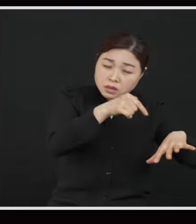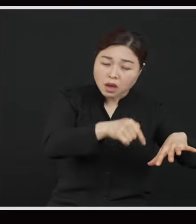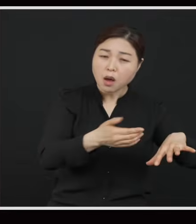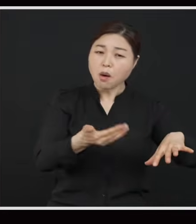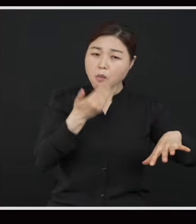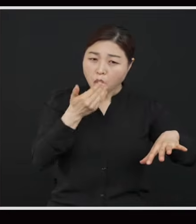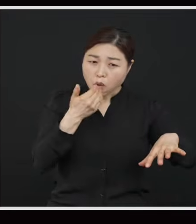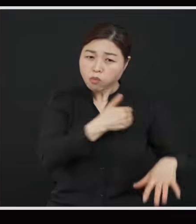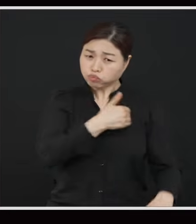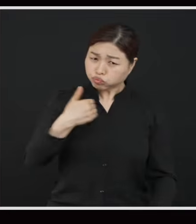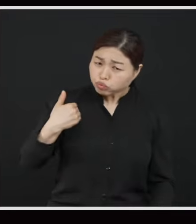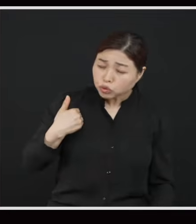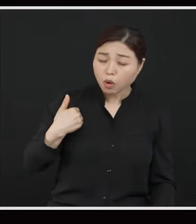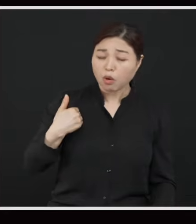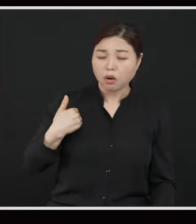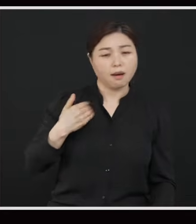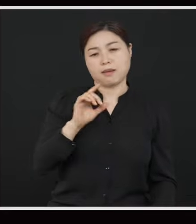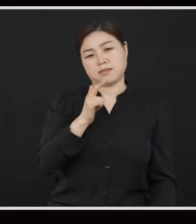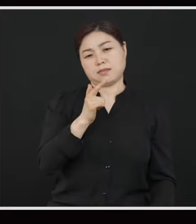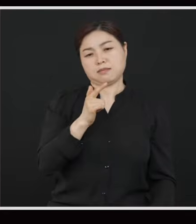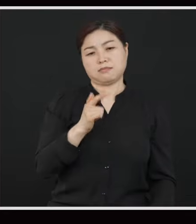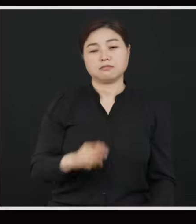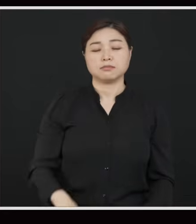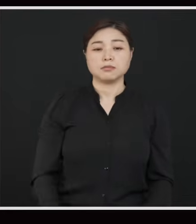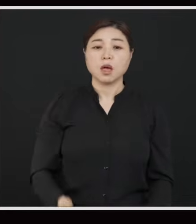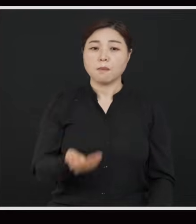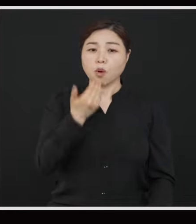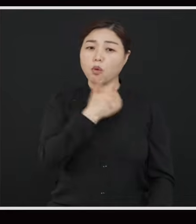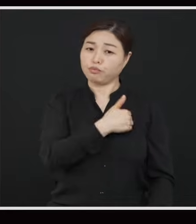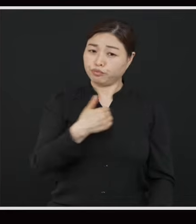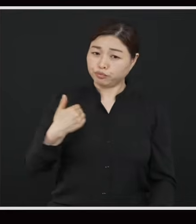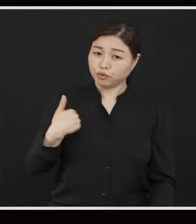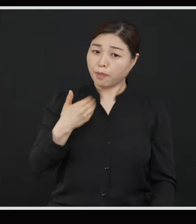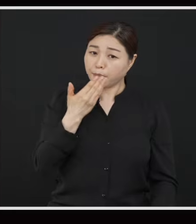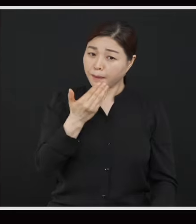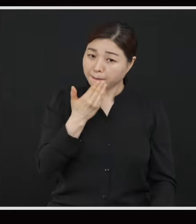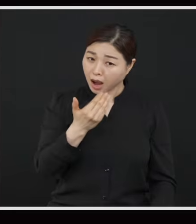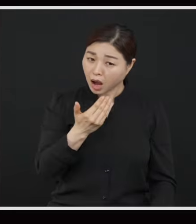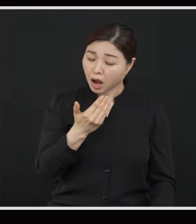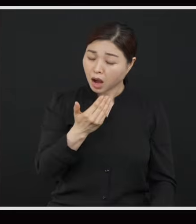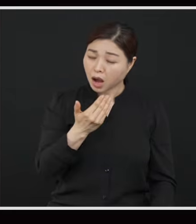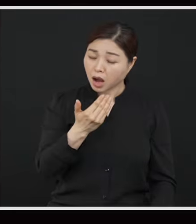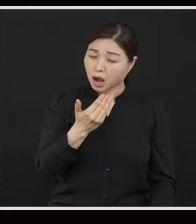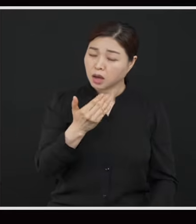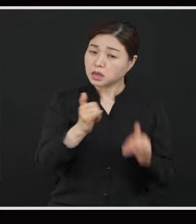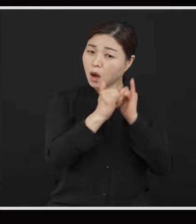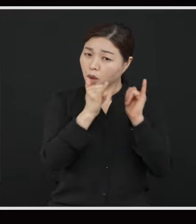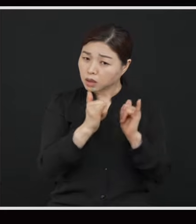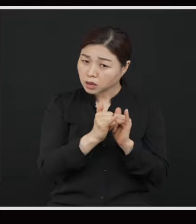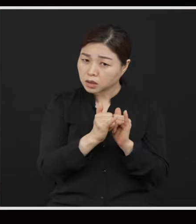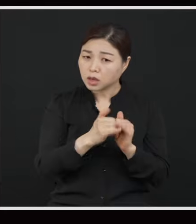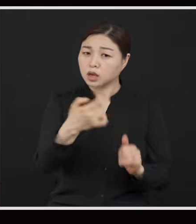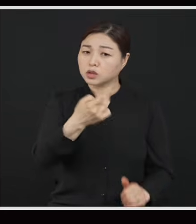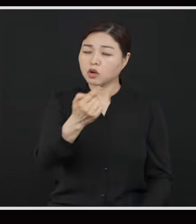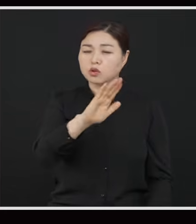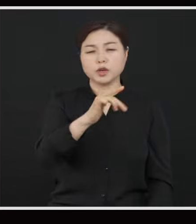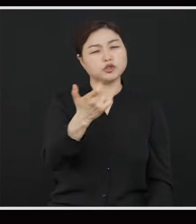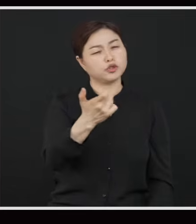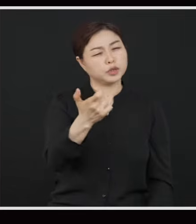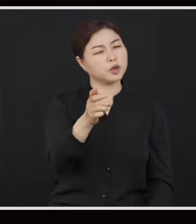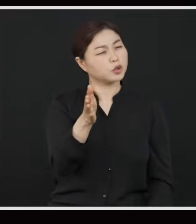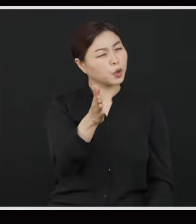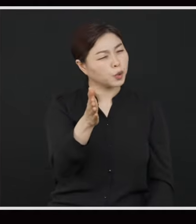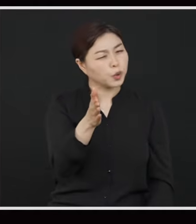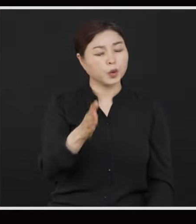않았어요. 그렇다고 그러면은 우리가 식량이 먹을만 해진 사회가 된 게 1960년대라고